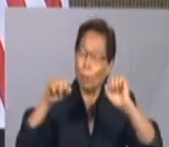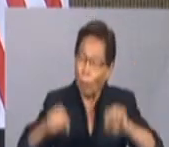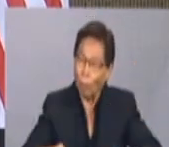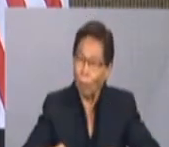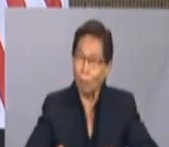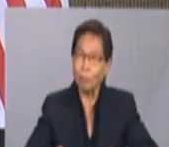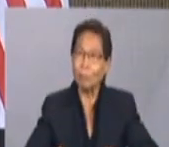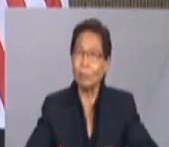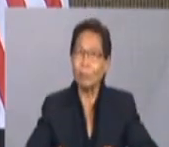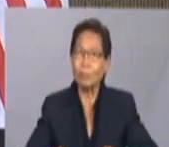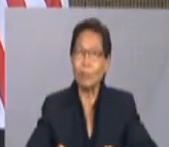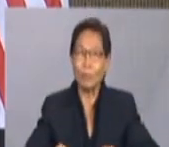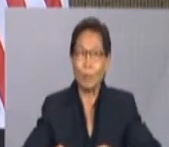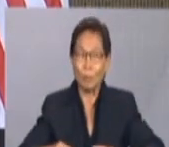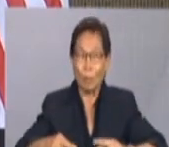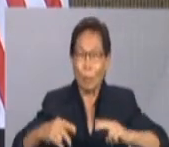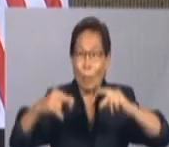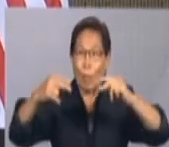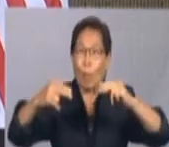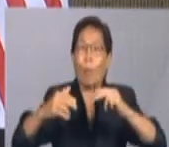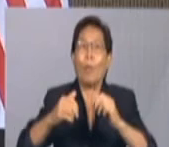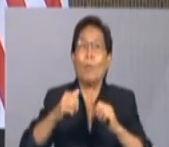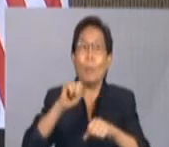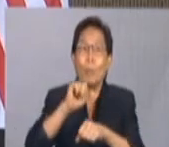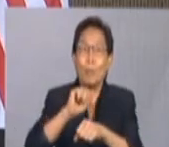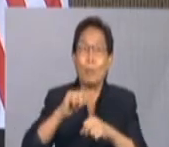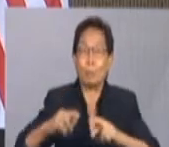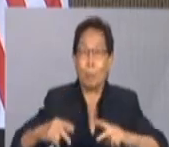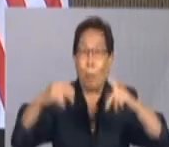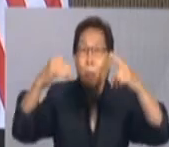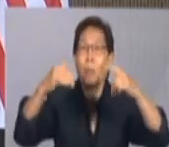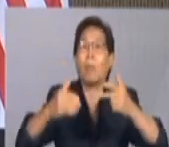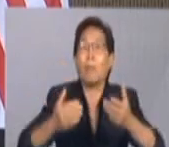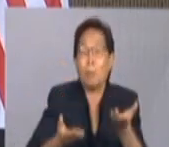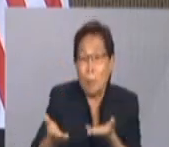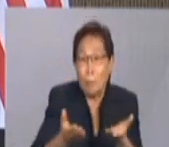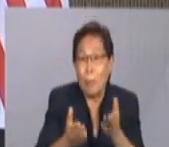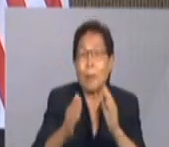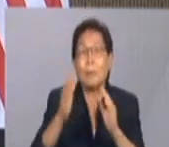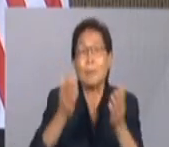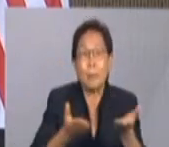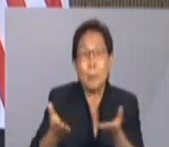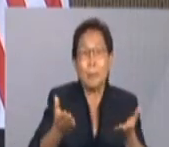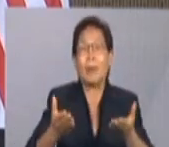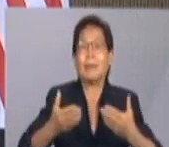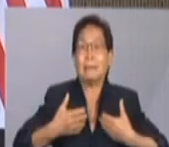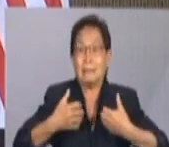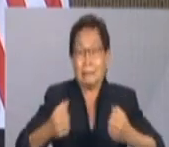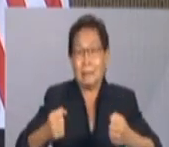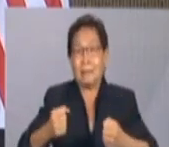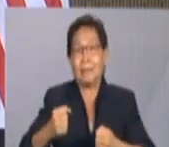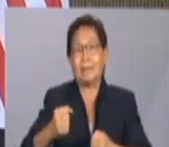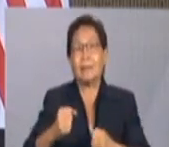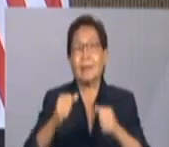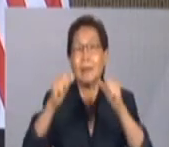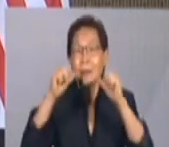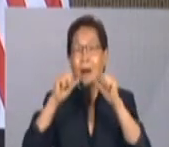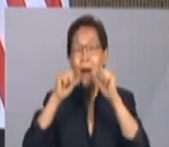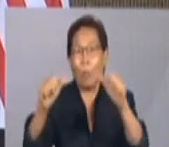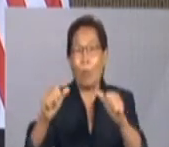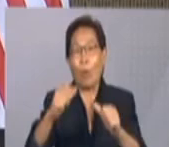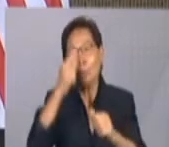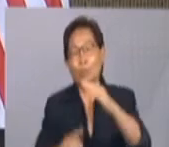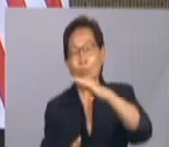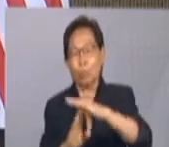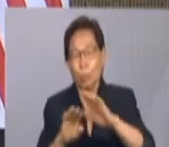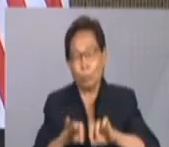mempertingkatkan ke pasti penghematan kesehatan awam untuk menangani jumlah pesakit komit